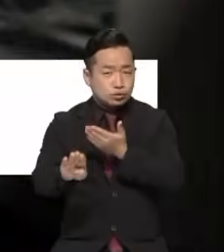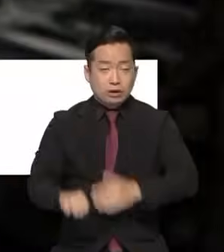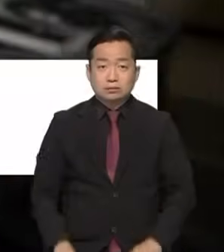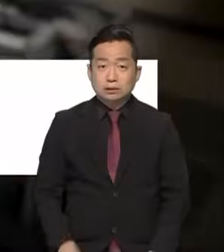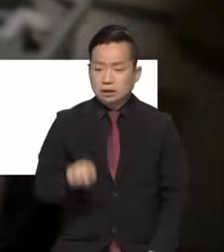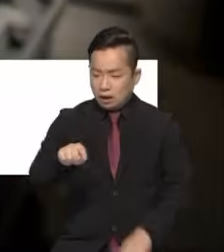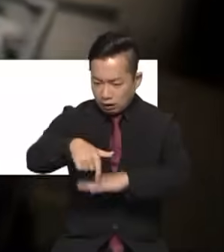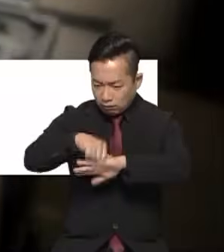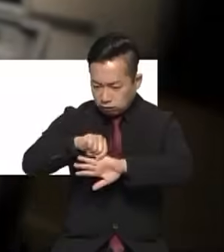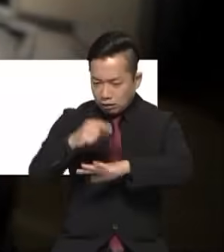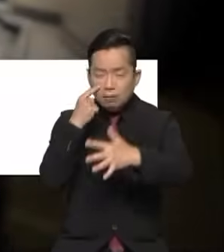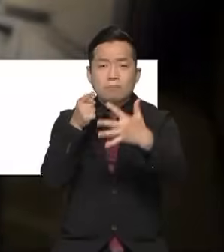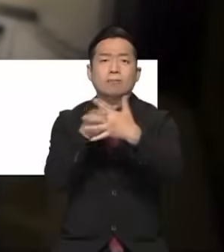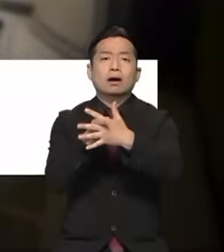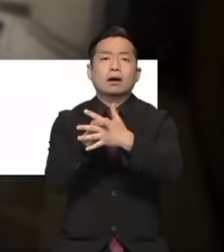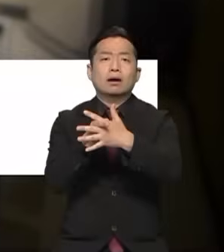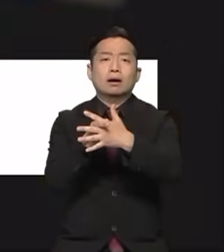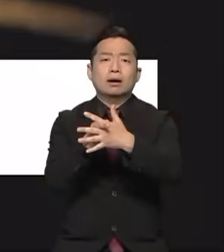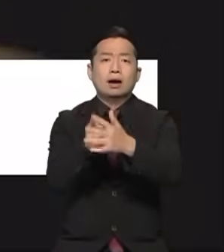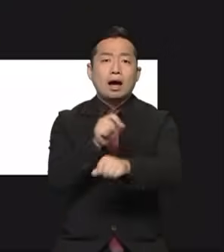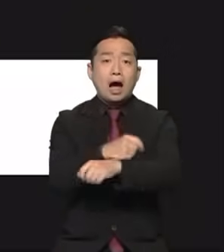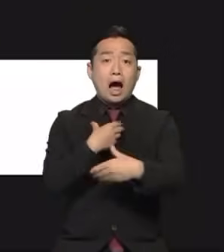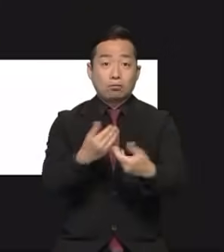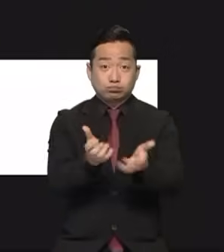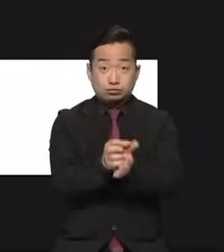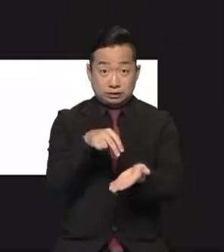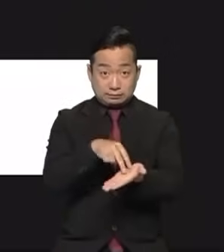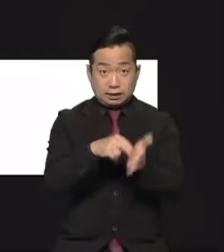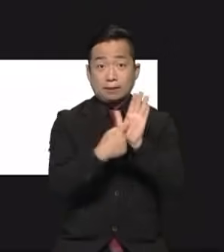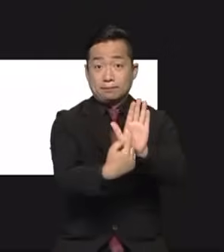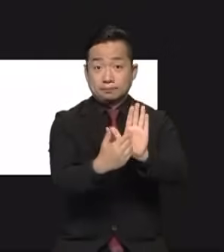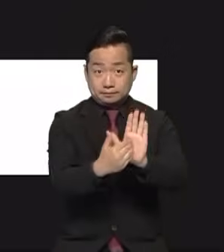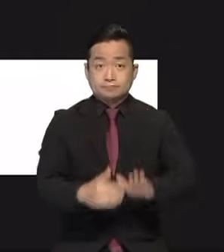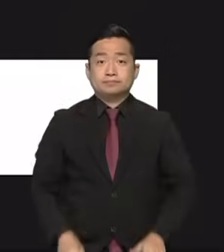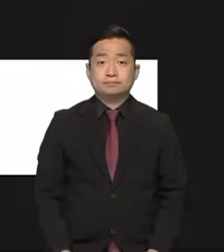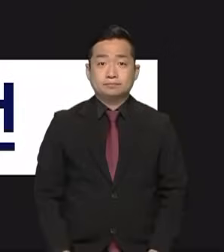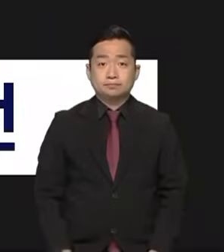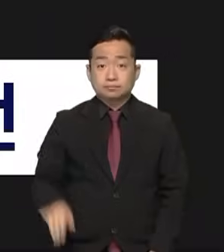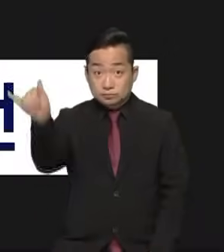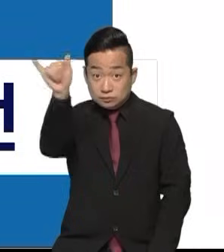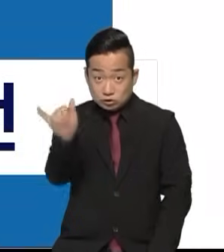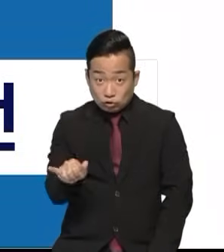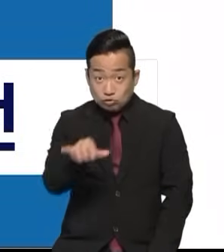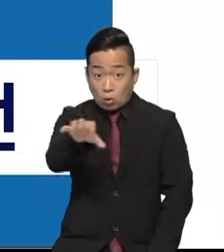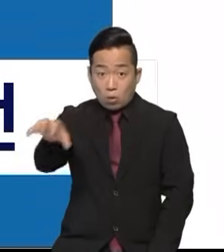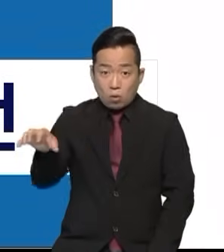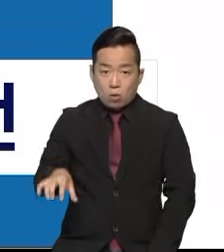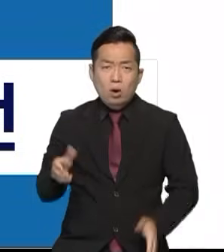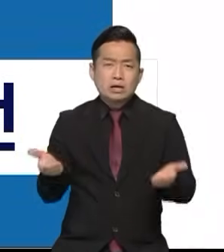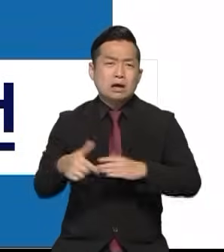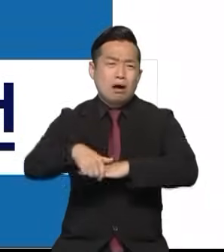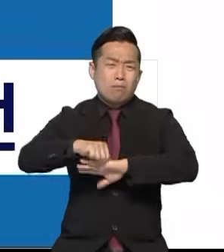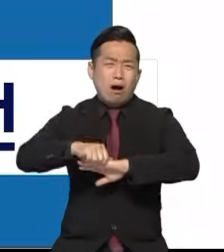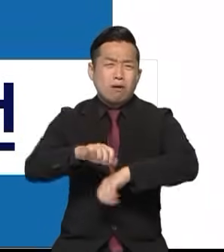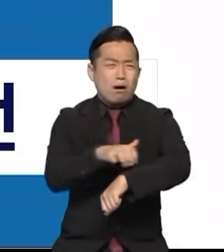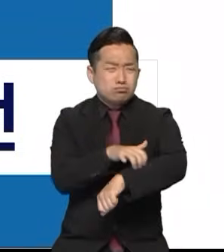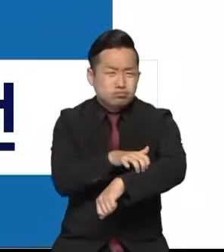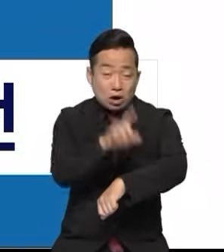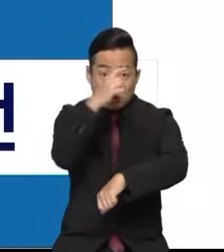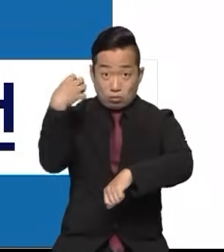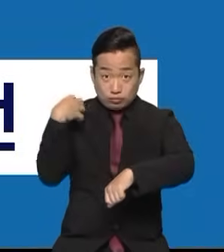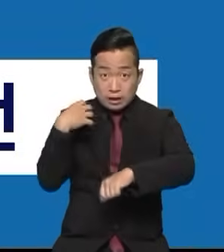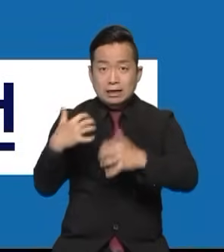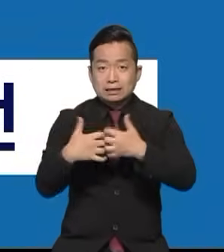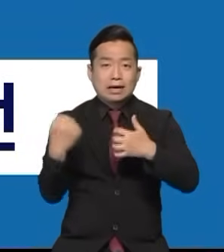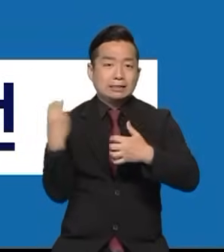오류가 발생한 사실을 인지했다고 행정안전부는 설명하고 있습니다. 전국 곳곳에서 업무 마비가 이어지자 정부는